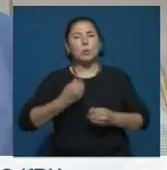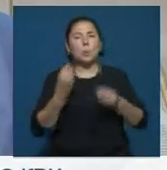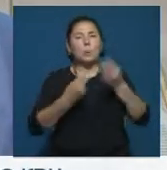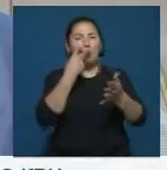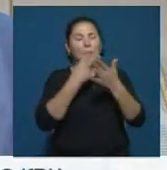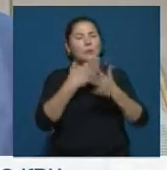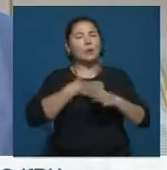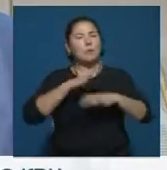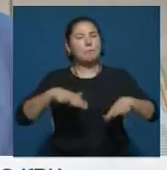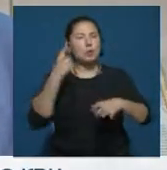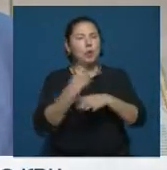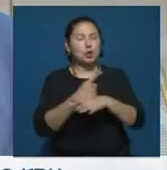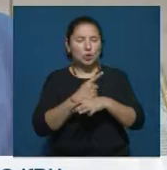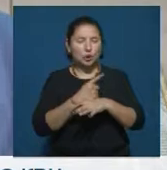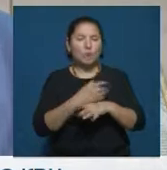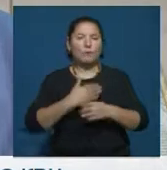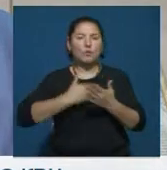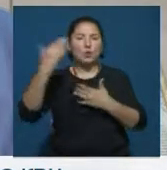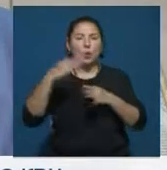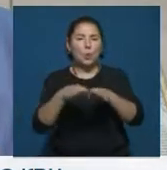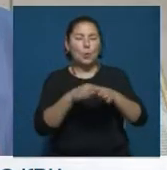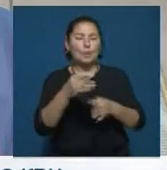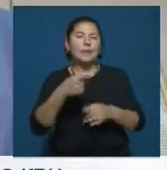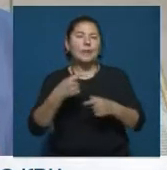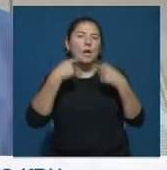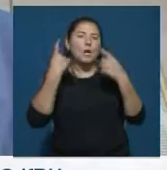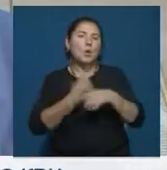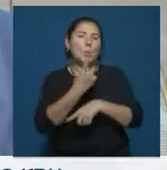ребята должны продемонстрировать высокий уровень юмора.